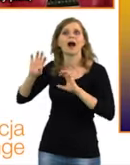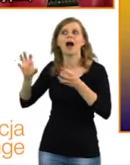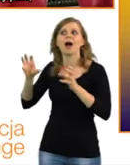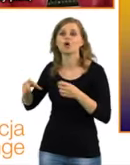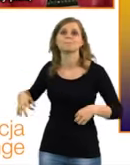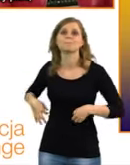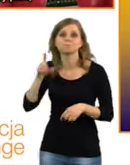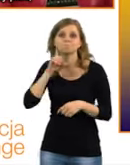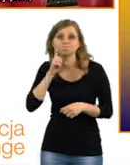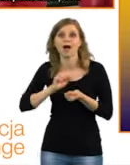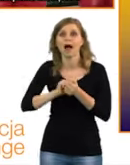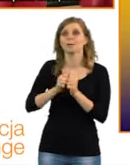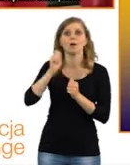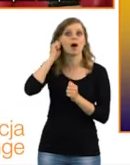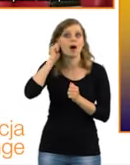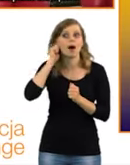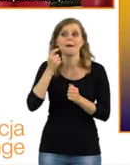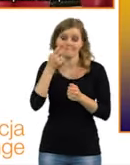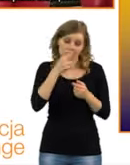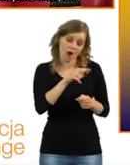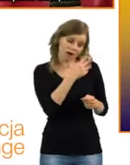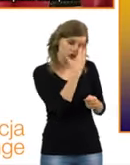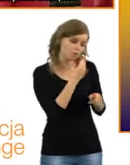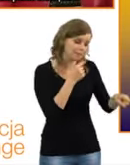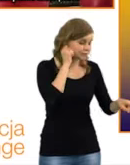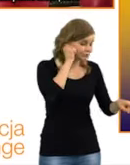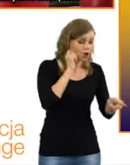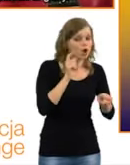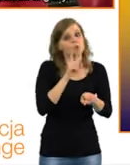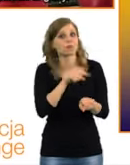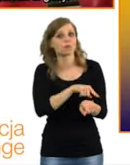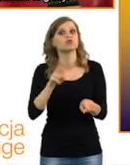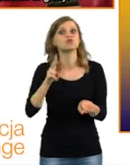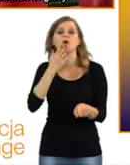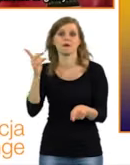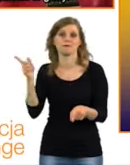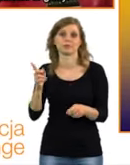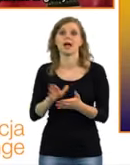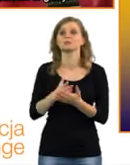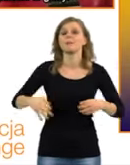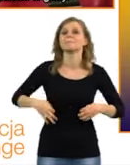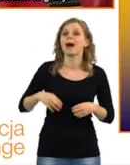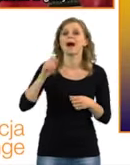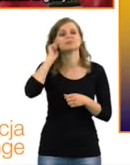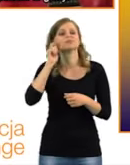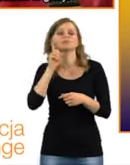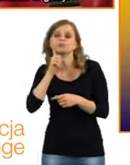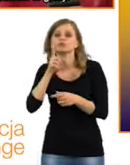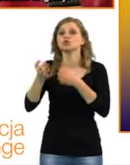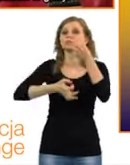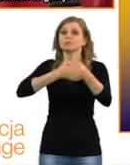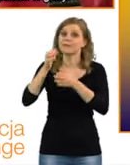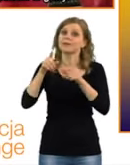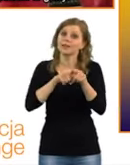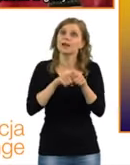mówi pan albo pani, ma pokazać obrazek pana albo pani. Jeśli pani śpiewa bądź pan śpiewa,